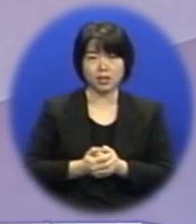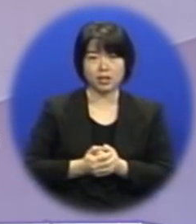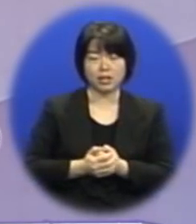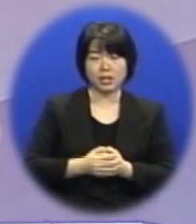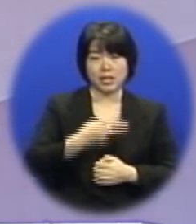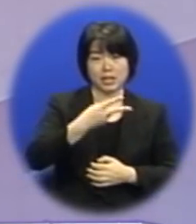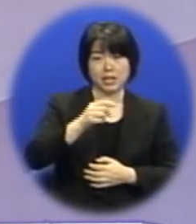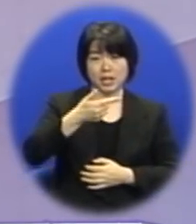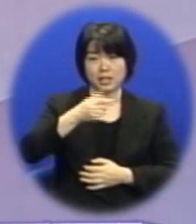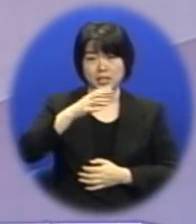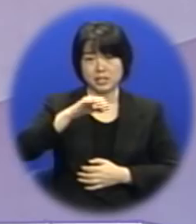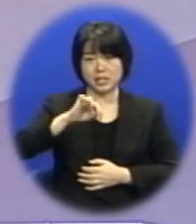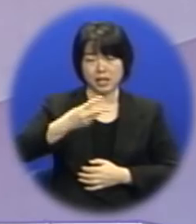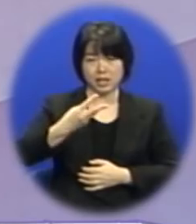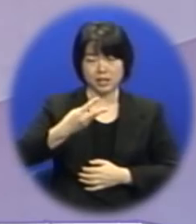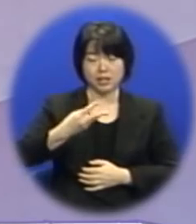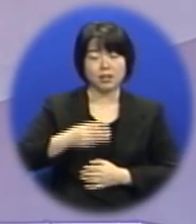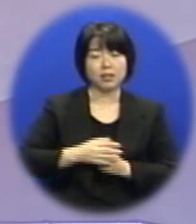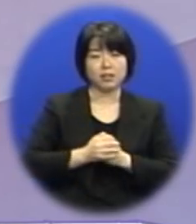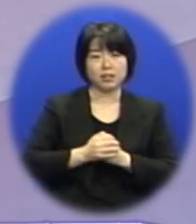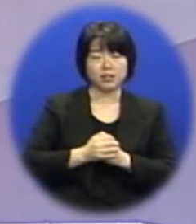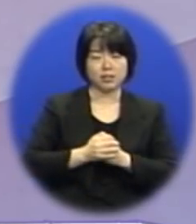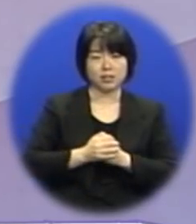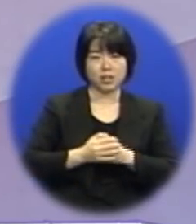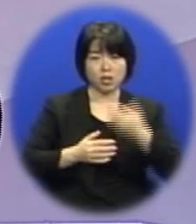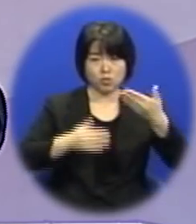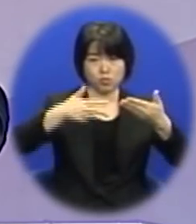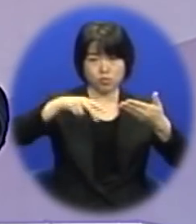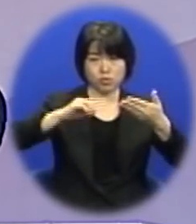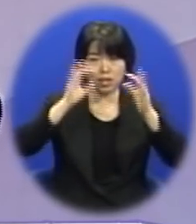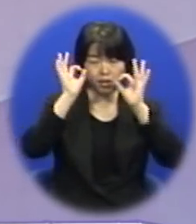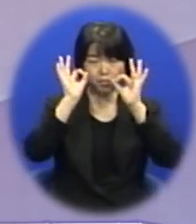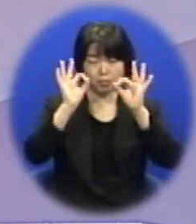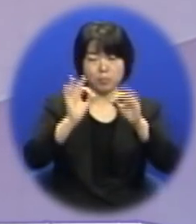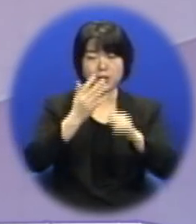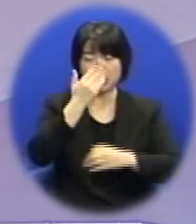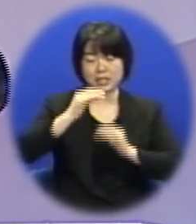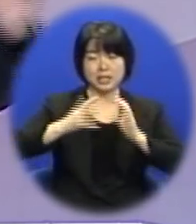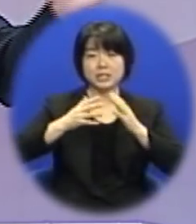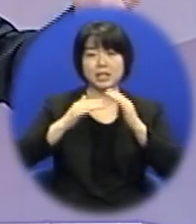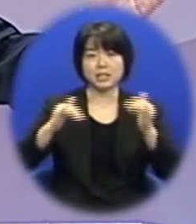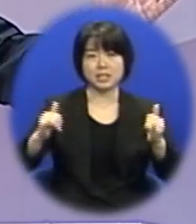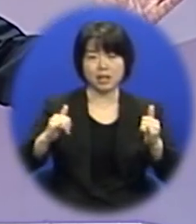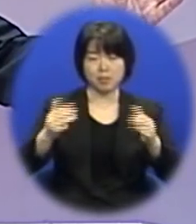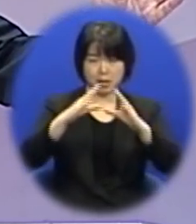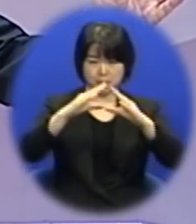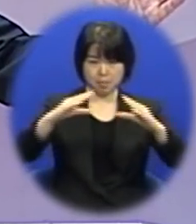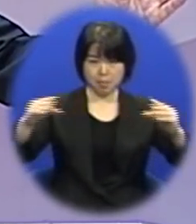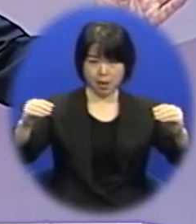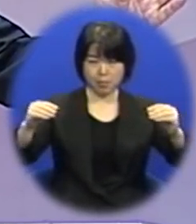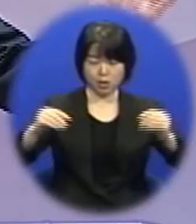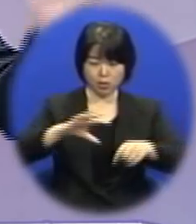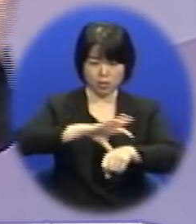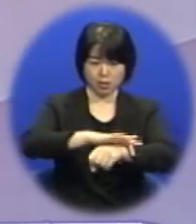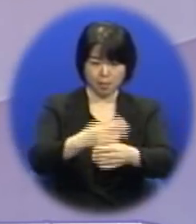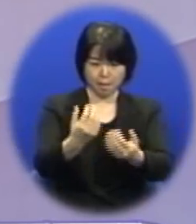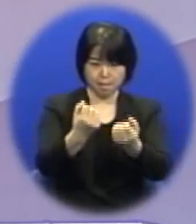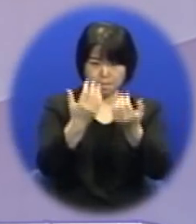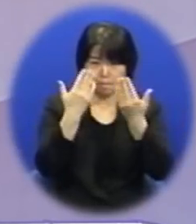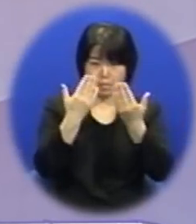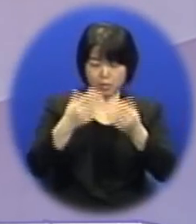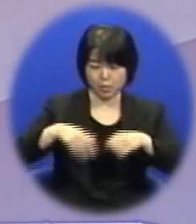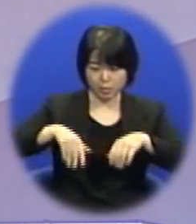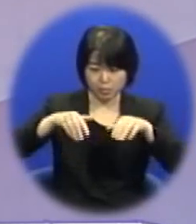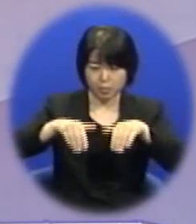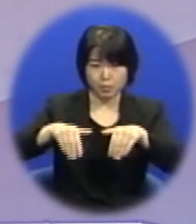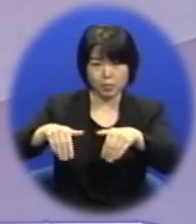다니엘서 9장에 보면 이스라엘 백성이 바벨론의 포로로 잡혀갑니다. 그리고 세월이